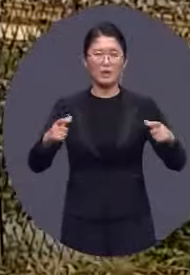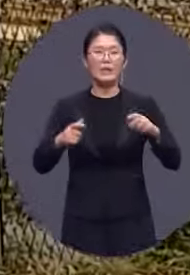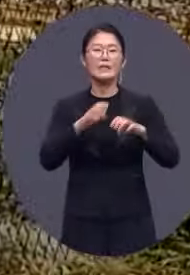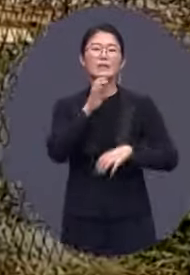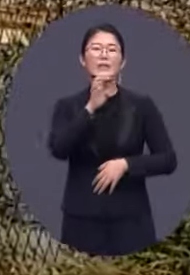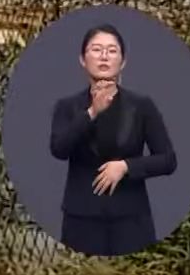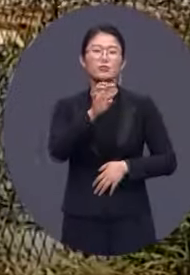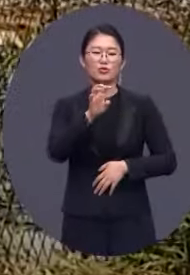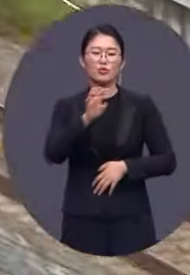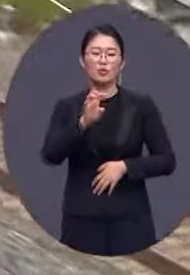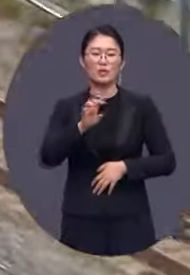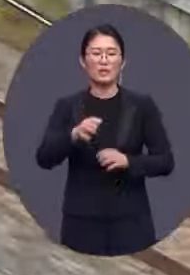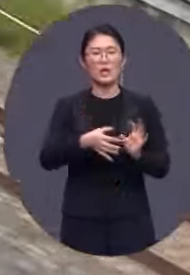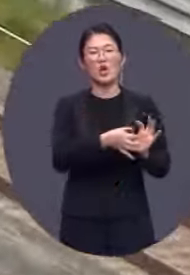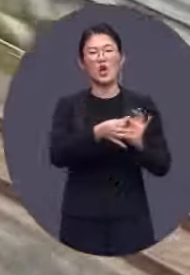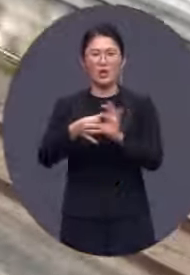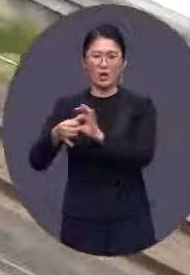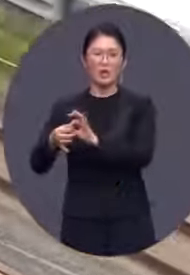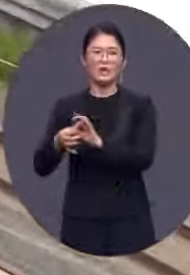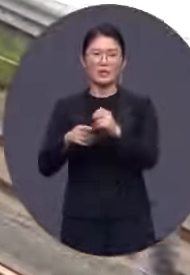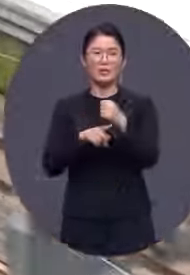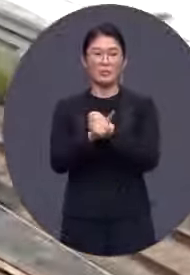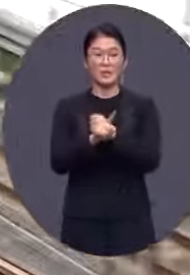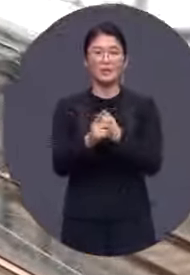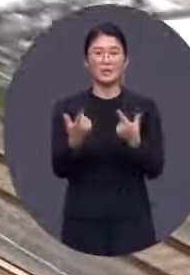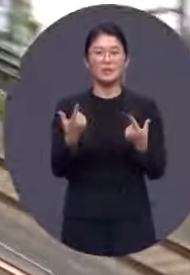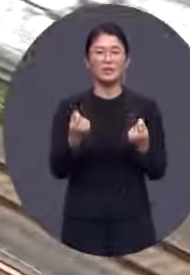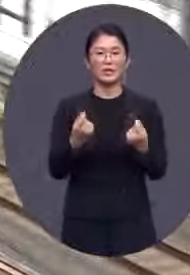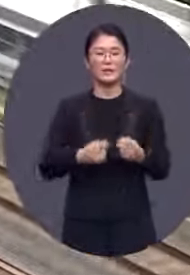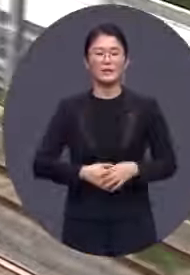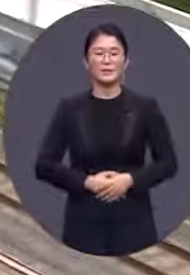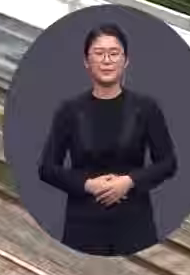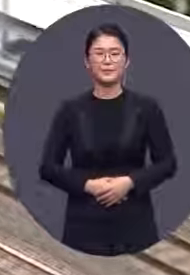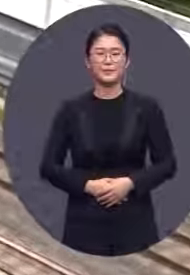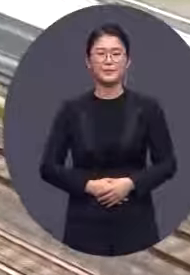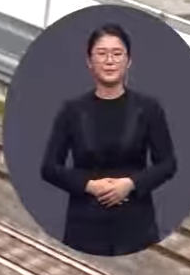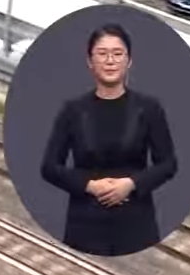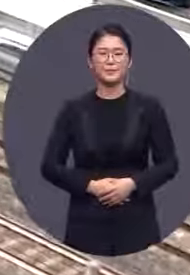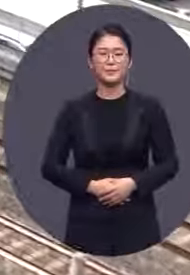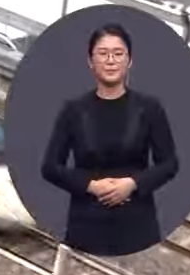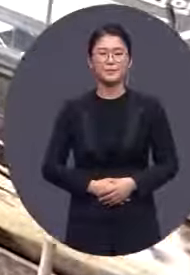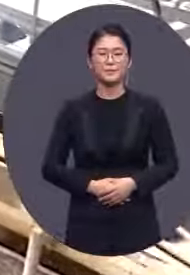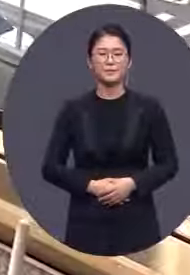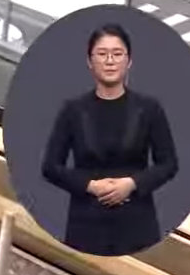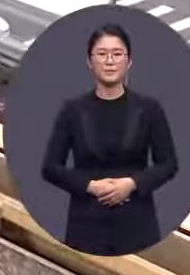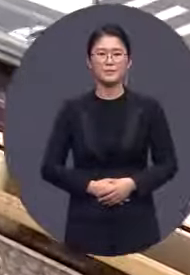동일 생활권으로 연결된다는 의미를 가집니다. BTV 뉴스 김민재입니다.